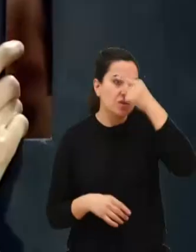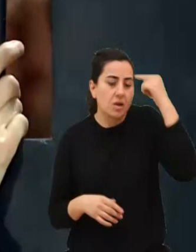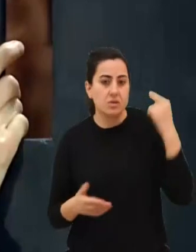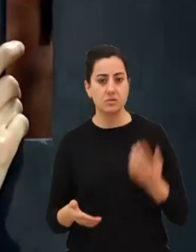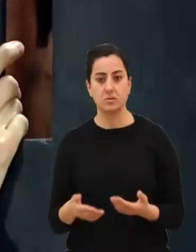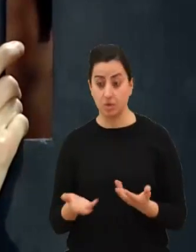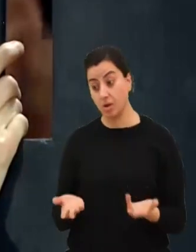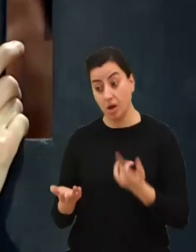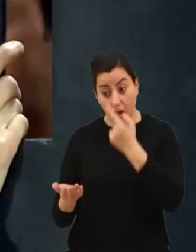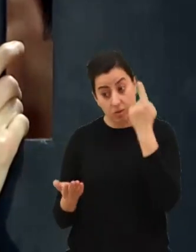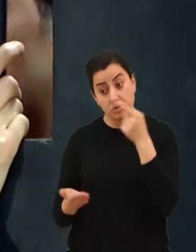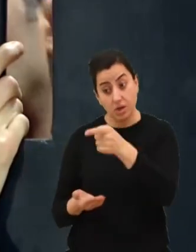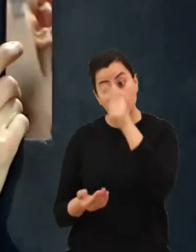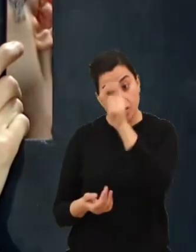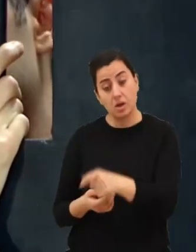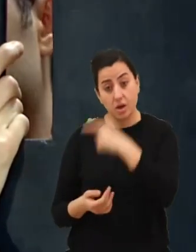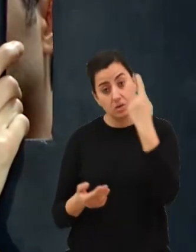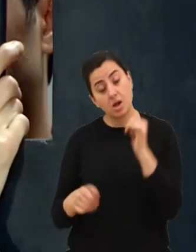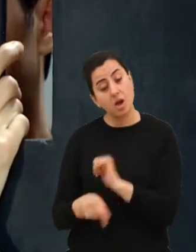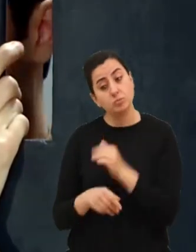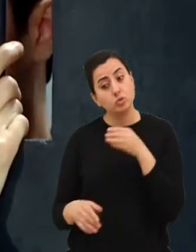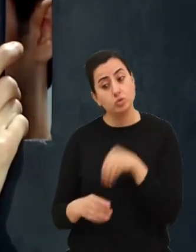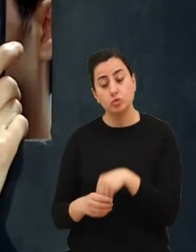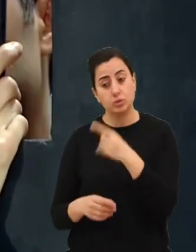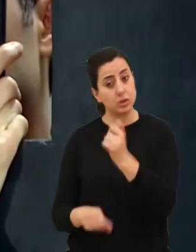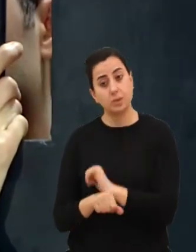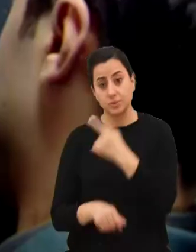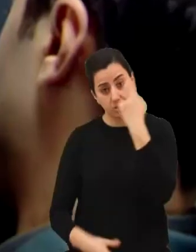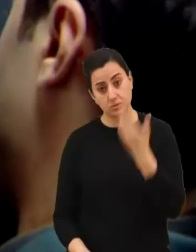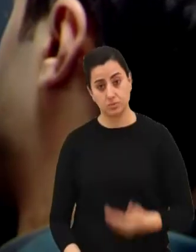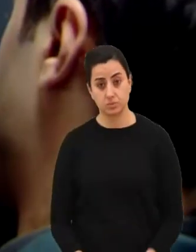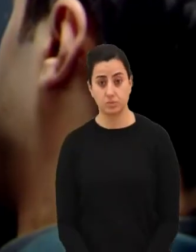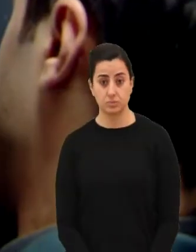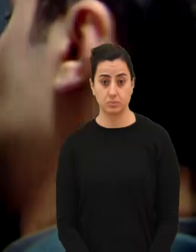bu. Kader işte Pıtık Ali. Senin kaderin de bu. Senin kaderin karakola girmek, senin kaderin nezarete gelmek. Yapacak bir şey yok.